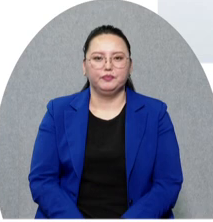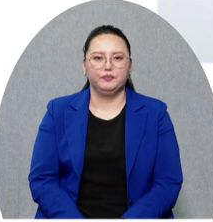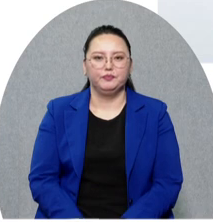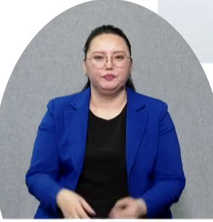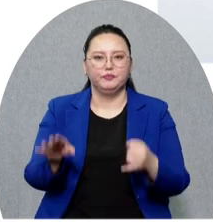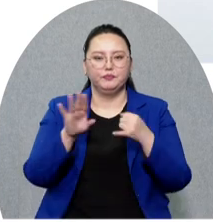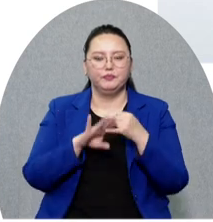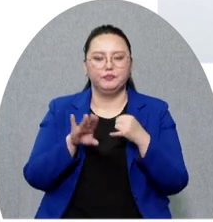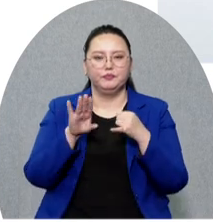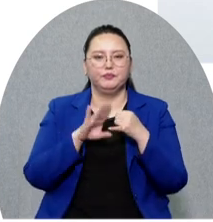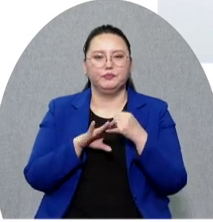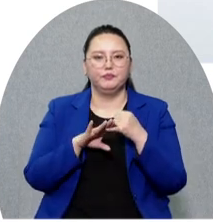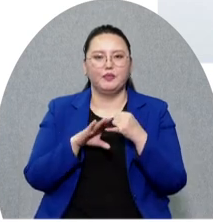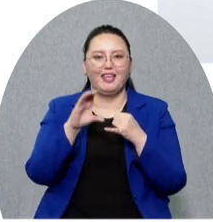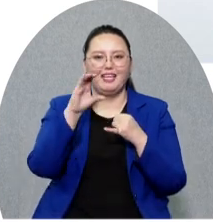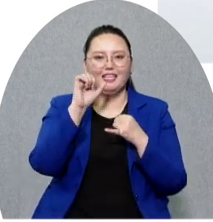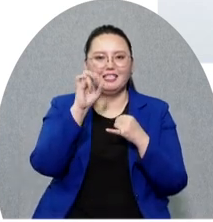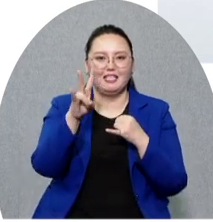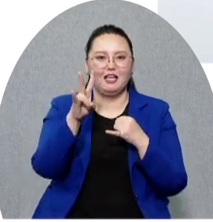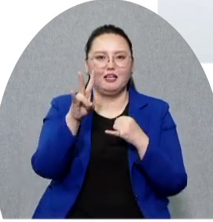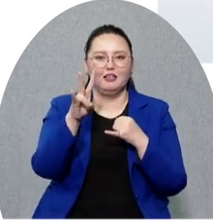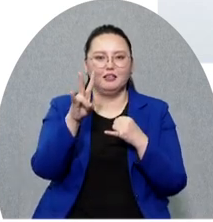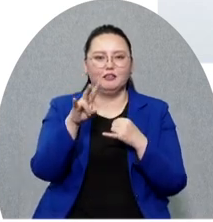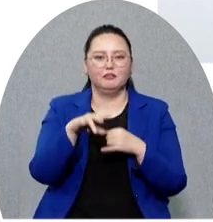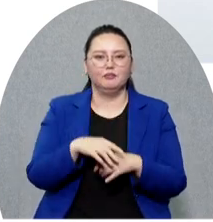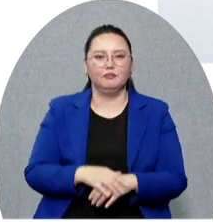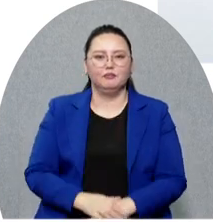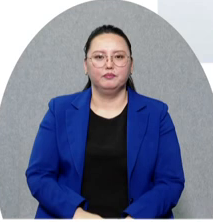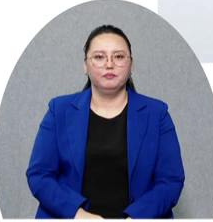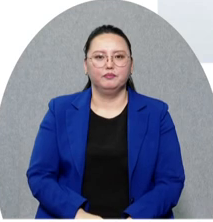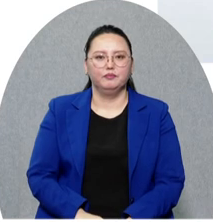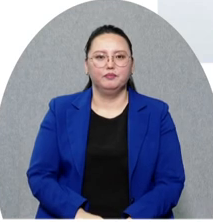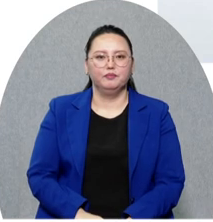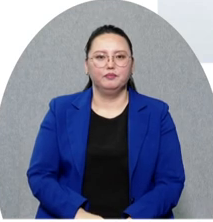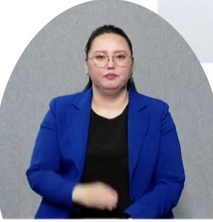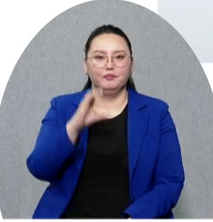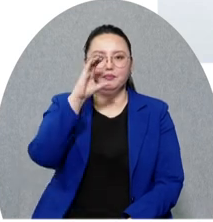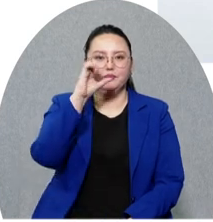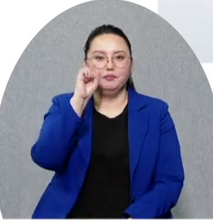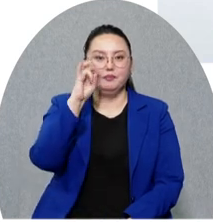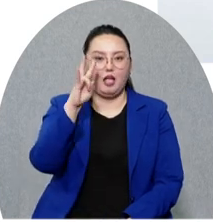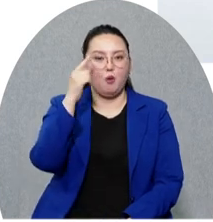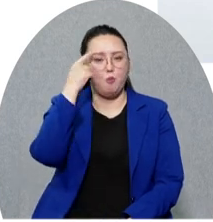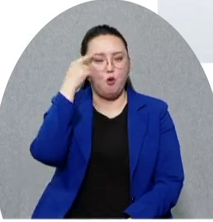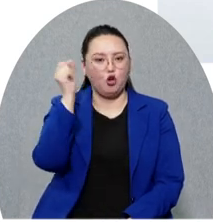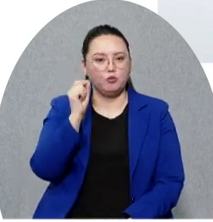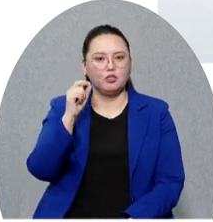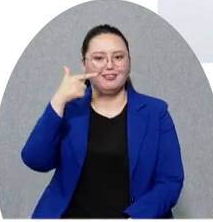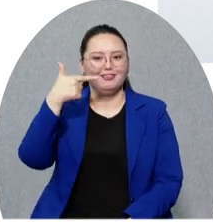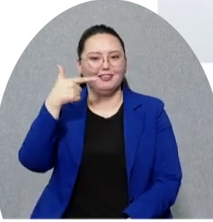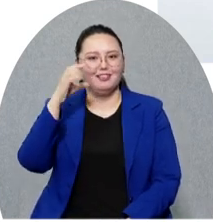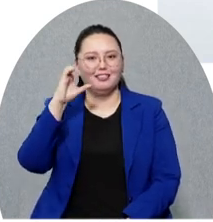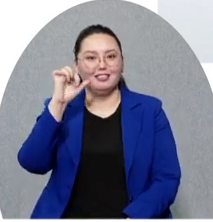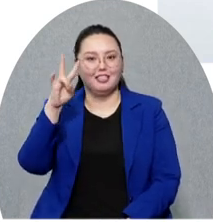Дараагийнх нь сан. Кирилл бичигт сан гэж хэлж байгаа боловч монгол бичигт аксан, эксэн